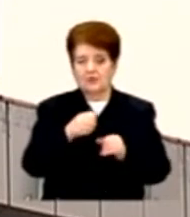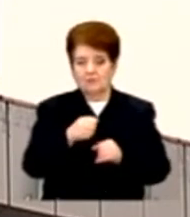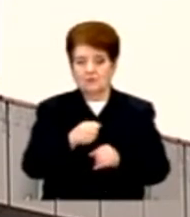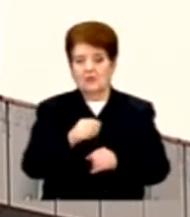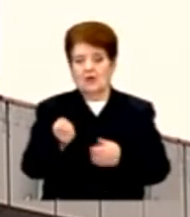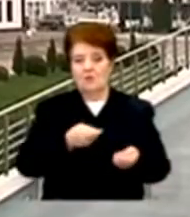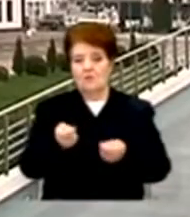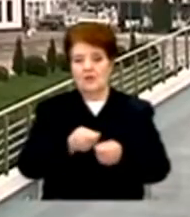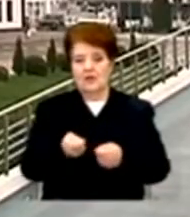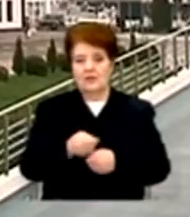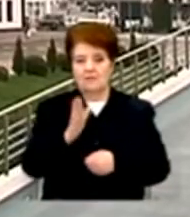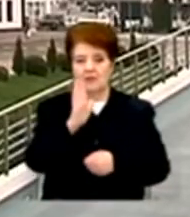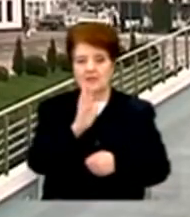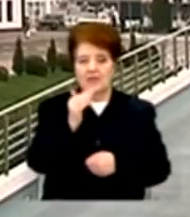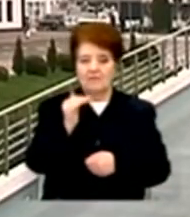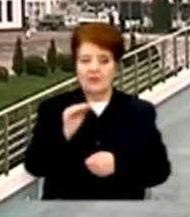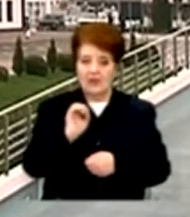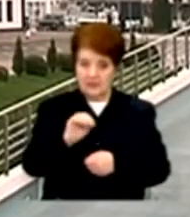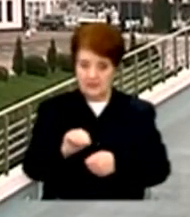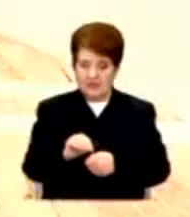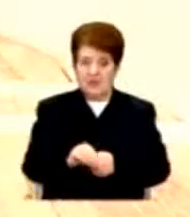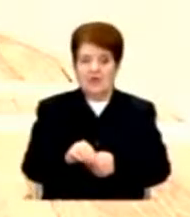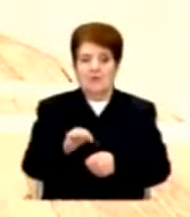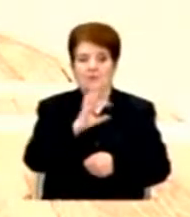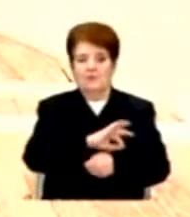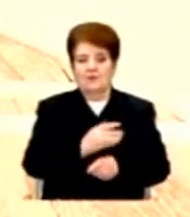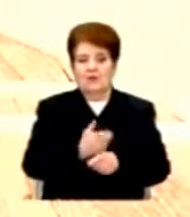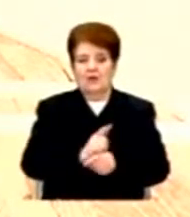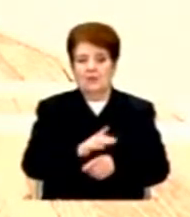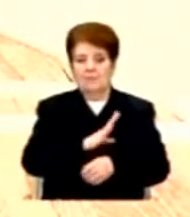mandat a guvernului condus de Vlad Filat, pe motiv că profitul era prea mic.